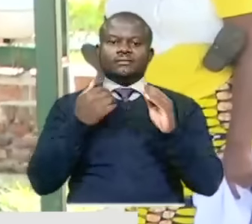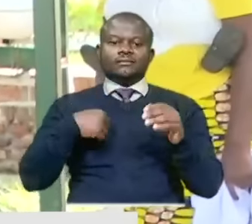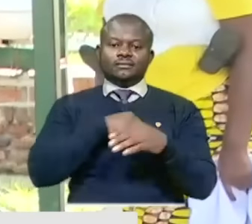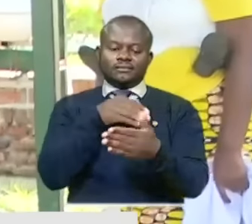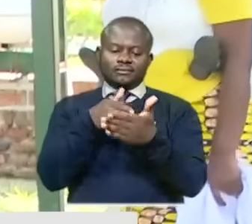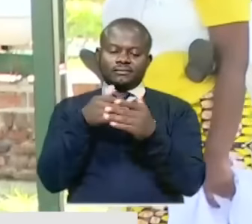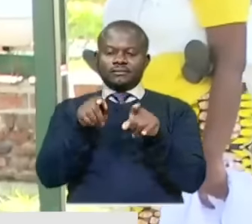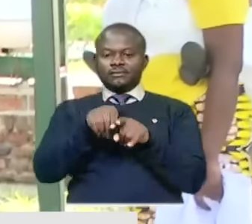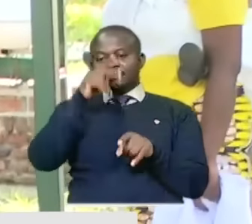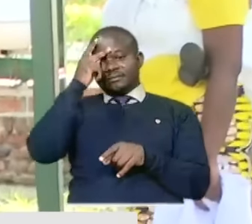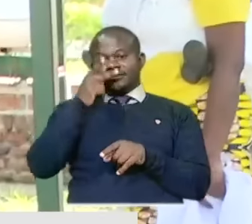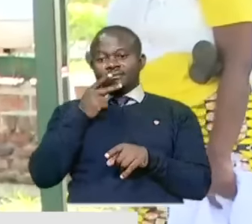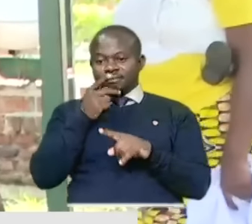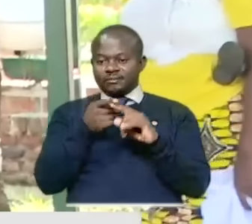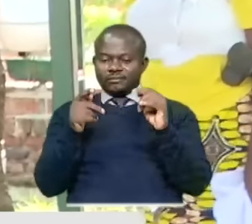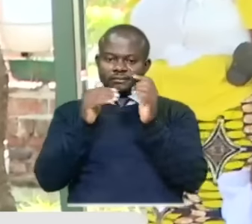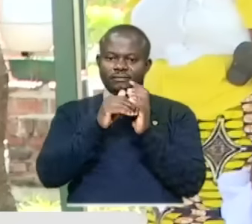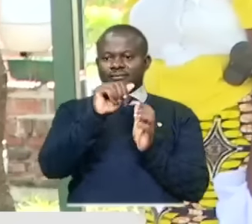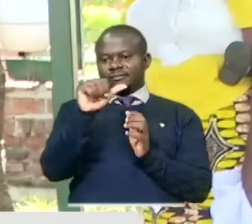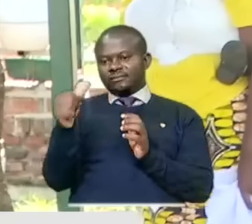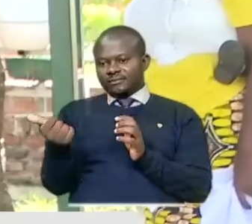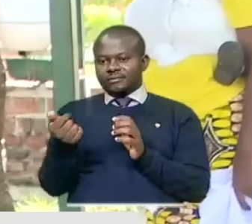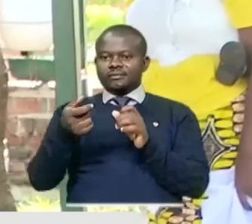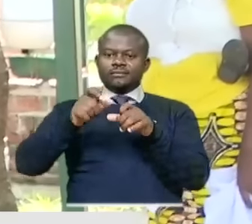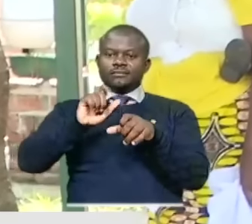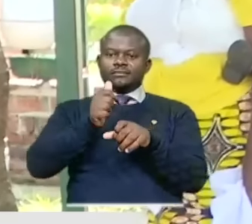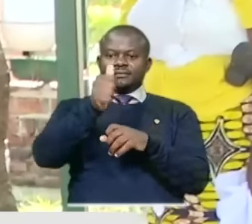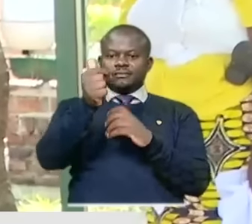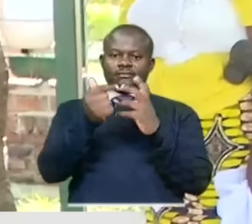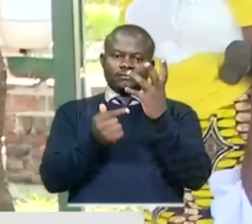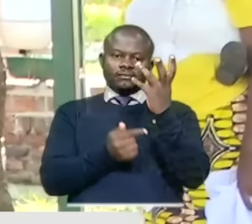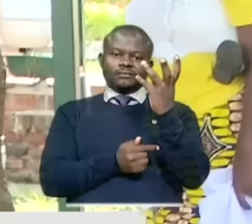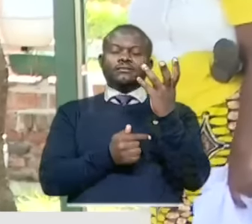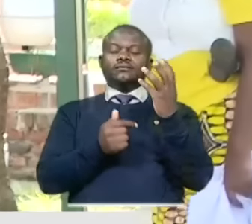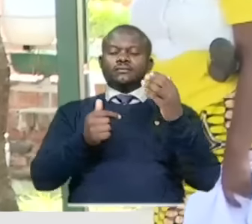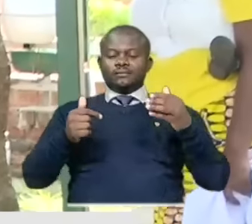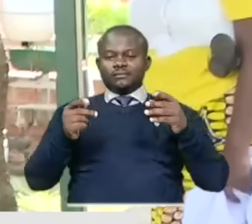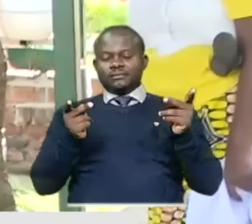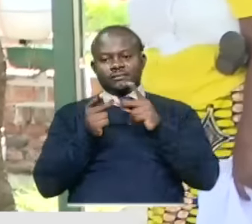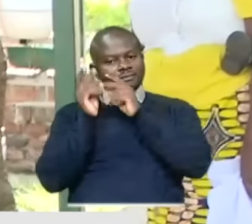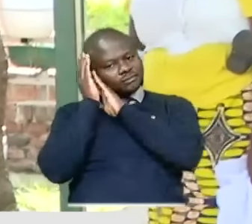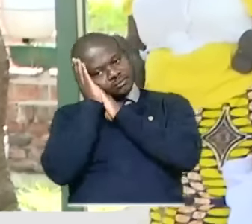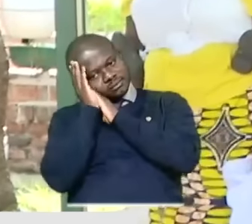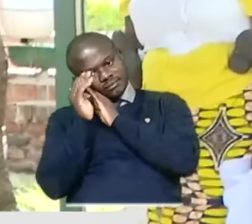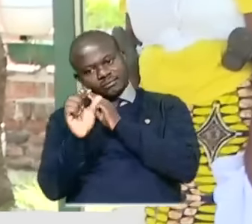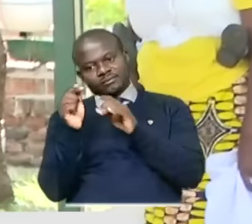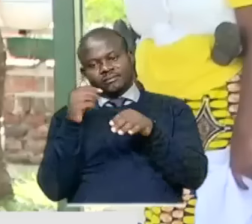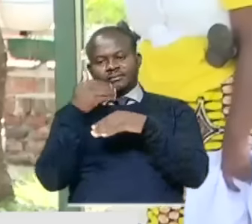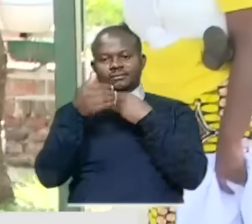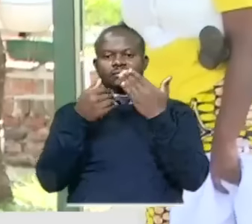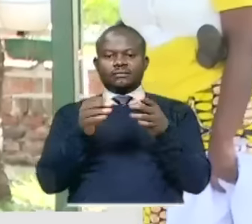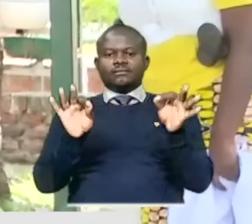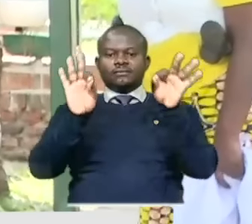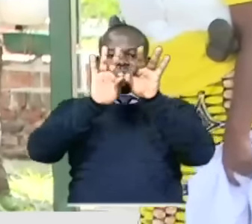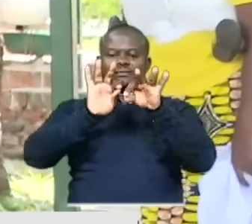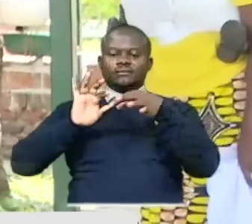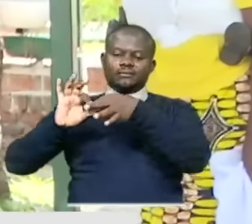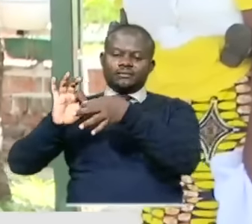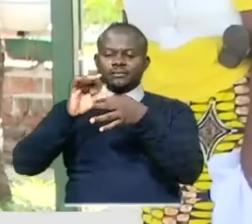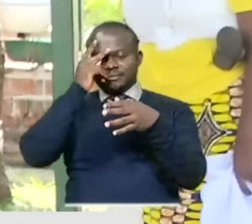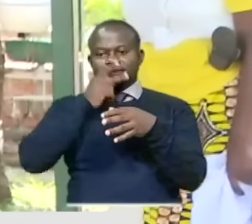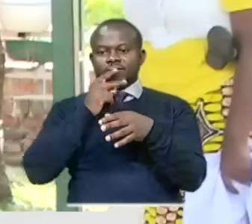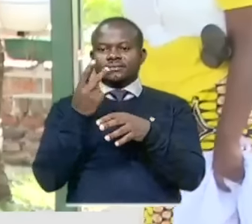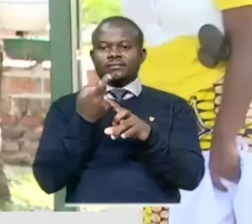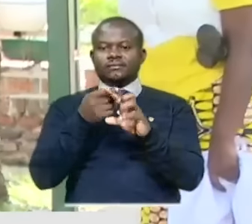tukabangamirwa nk'ababyeyi. Ikindi kiyongeraga kuri ibyo bintu, ibitanda byabaga ari bikeya, hakaba ngombwa ko ababyeyi babafatanya ari ababyeyi babiri,